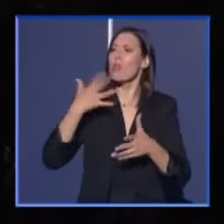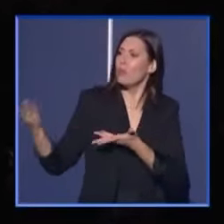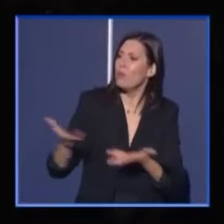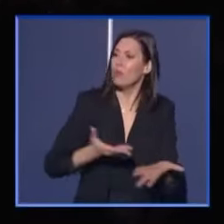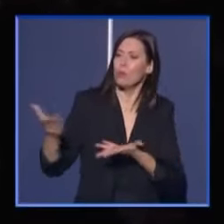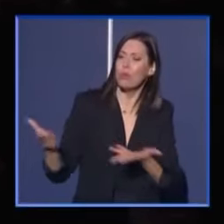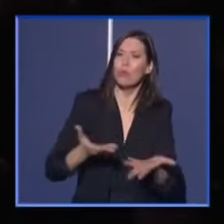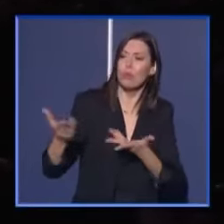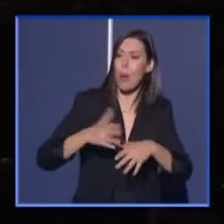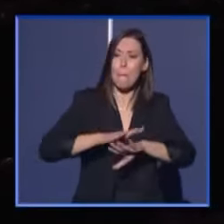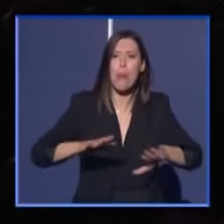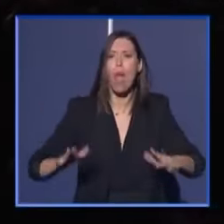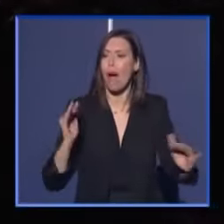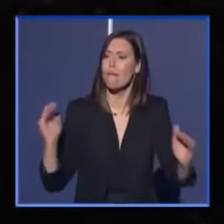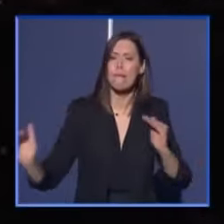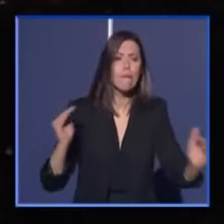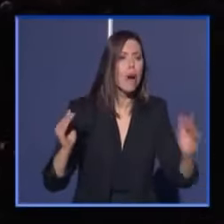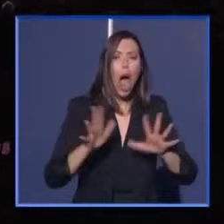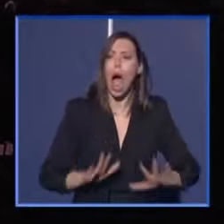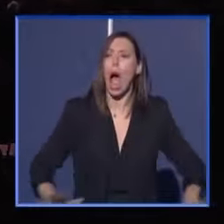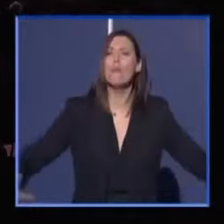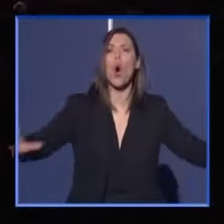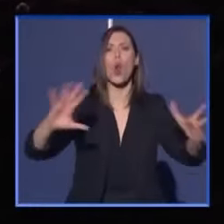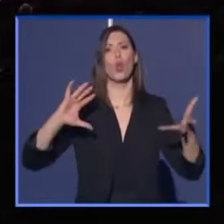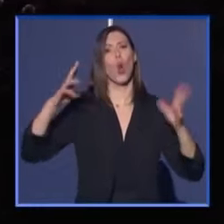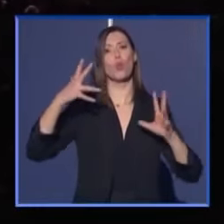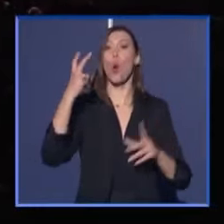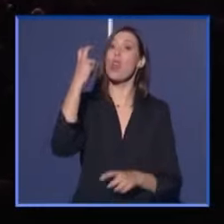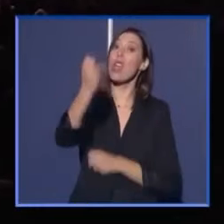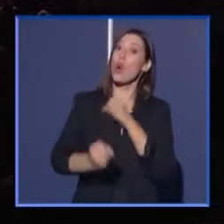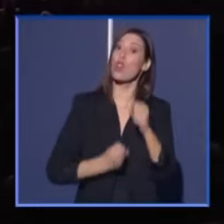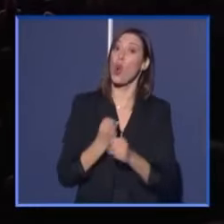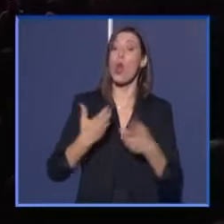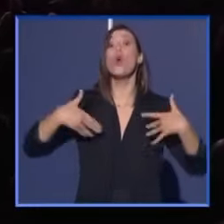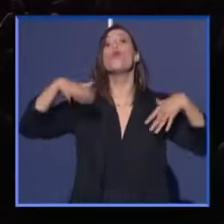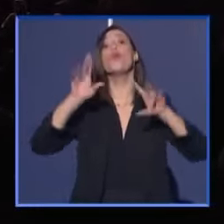κάθε προέλευση. Εδώ και 20 χρόνια.